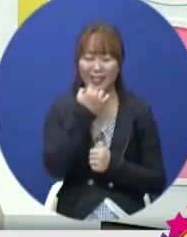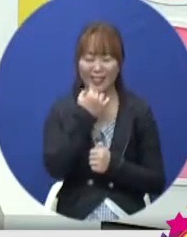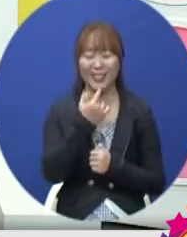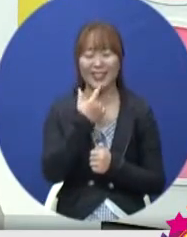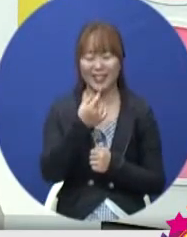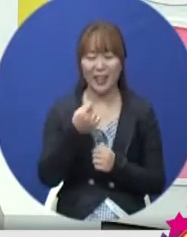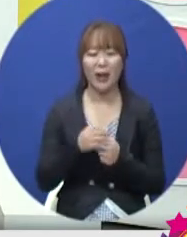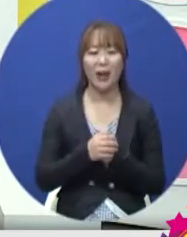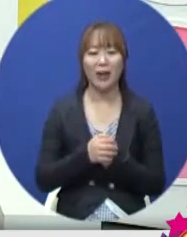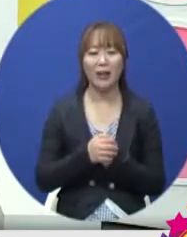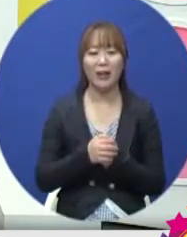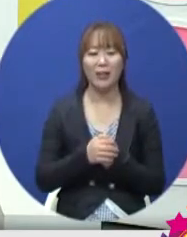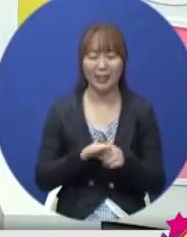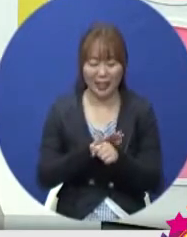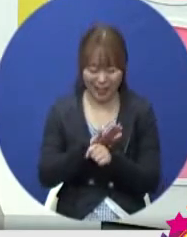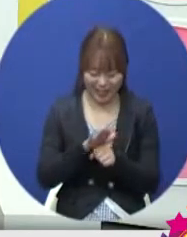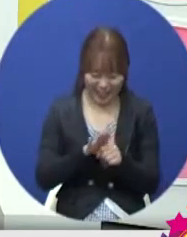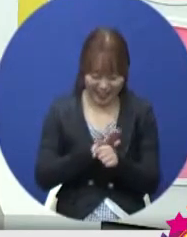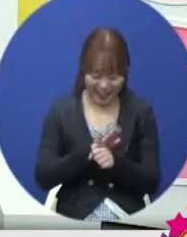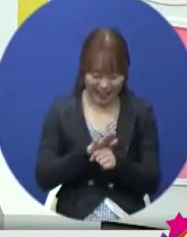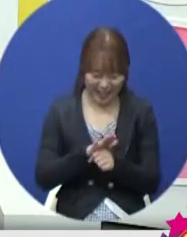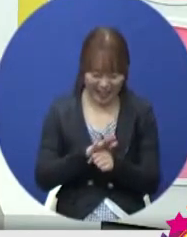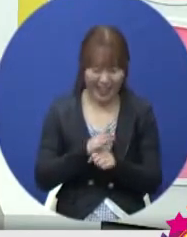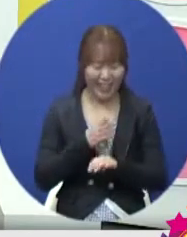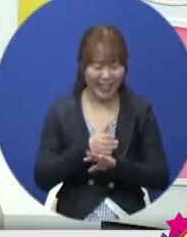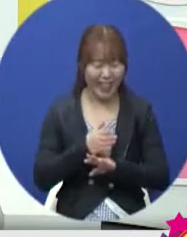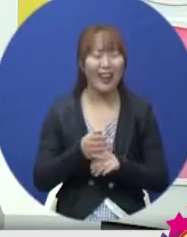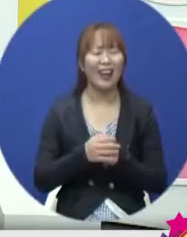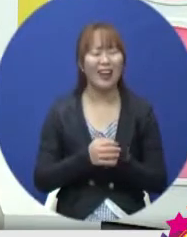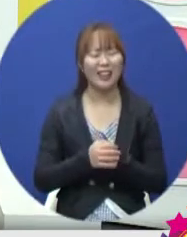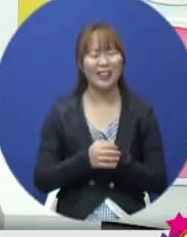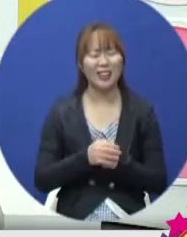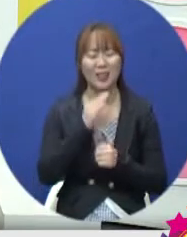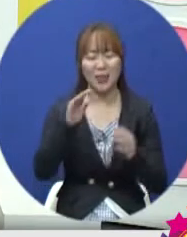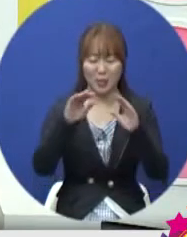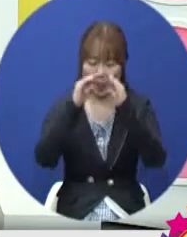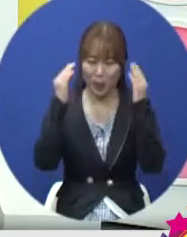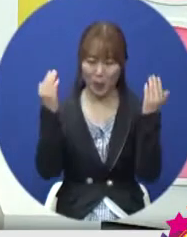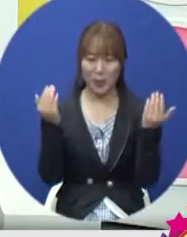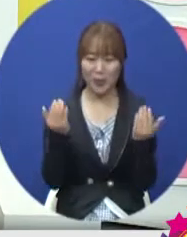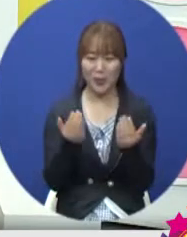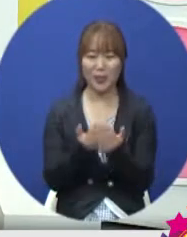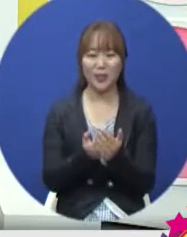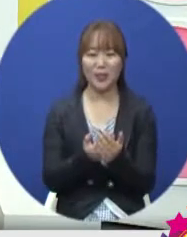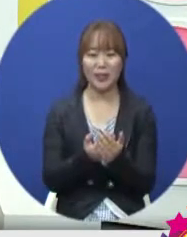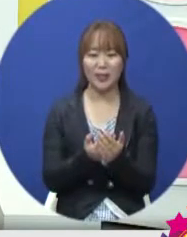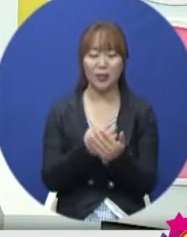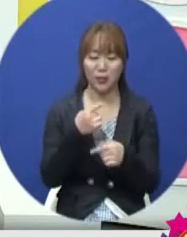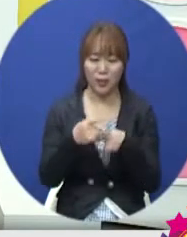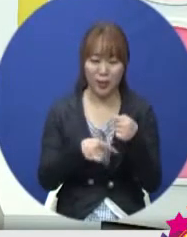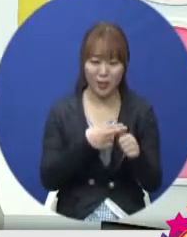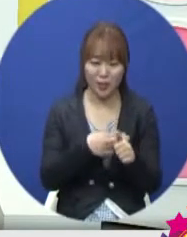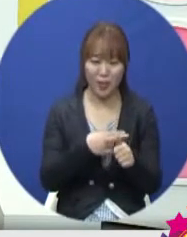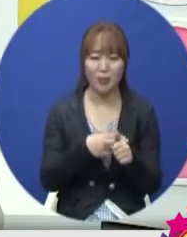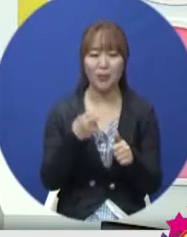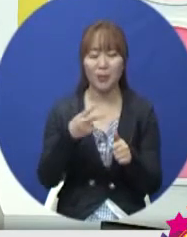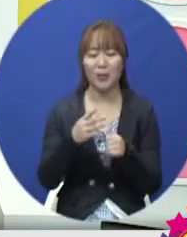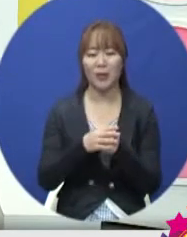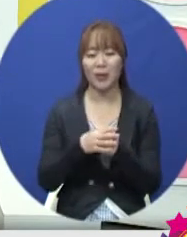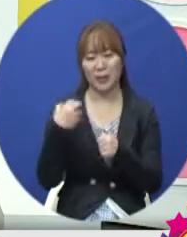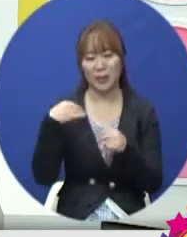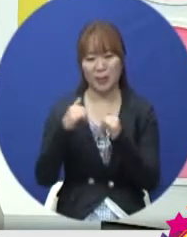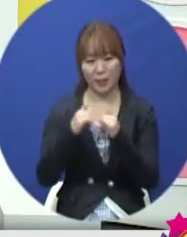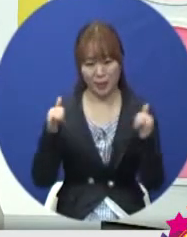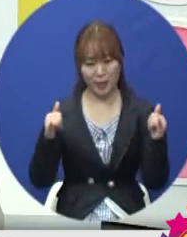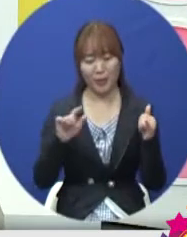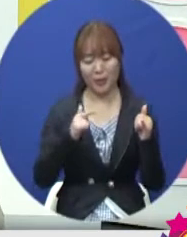네. 네. 네. 사랑합니다. 아유, 네. 고맙습니다. 다들 거기 수아 선생님, 뭐, 띠디